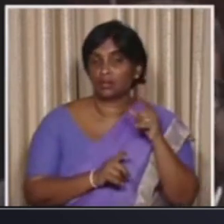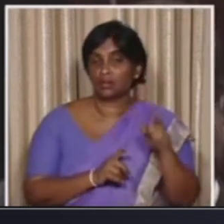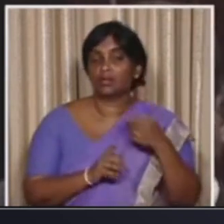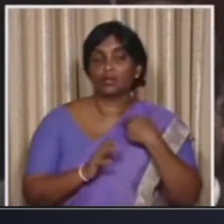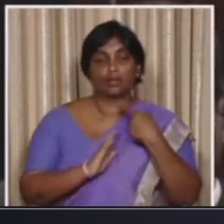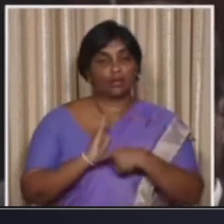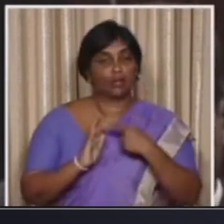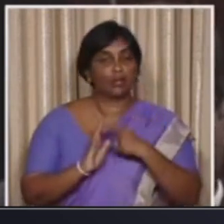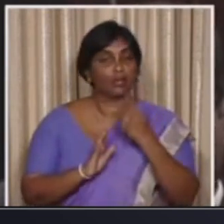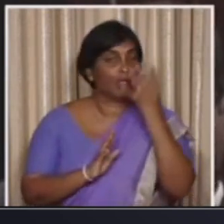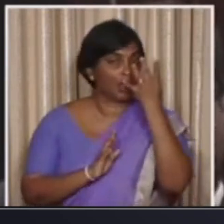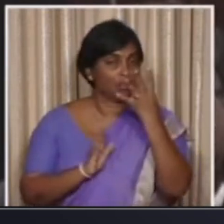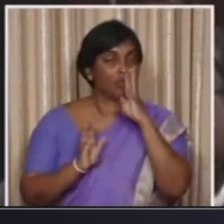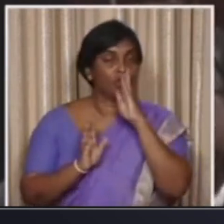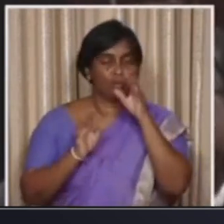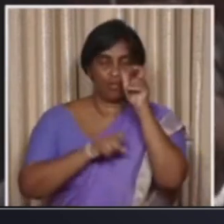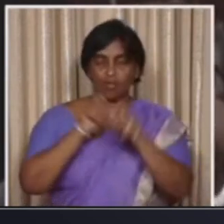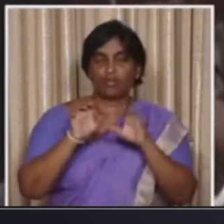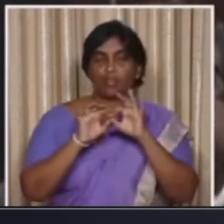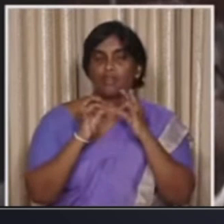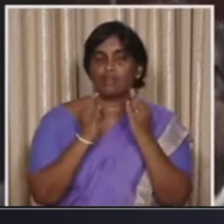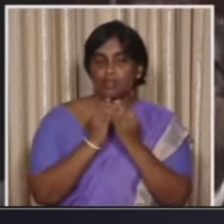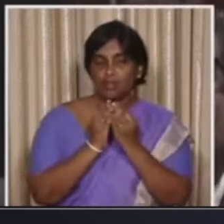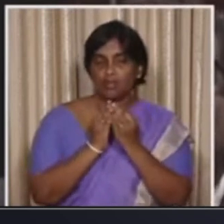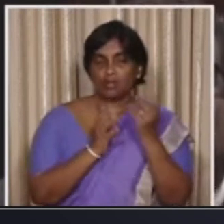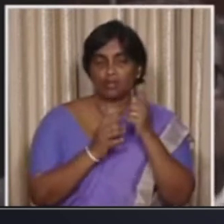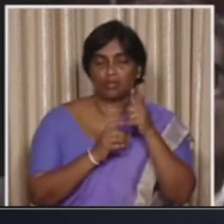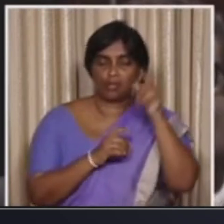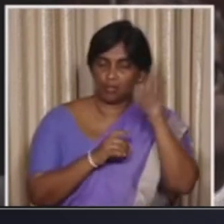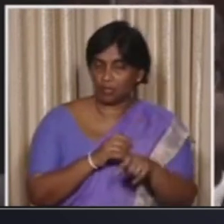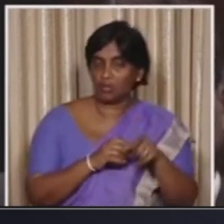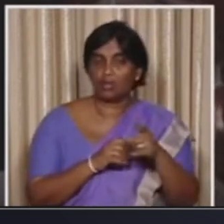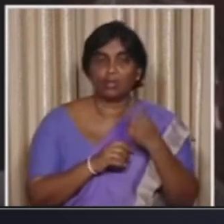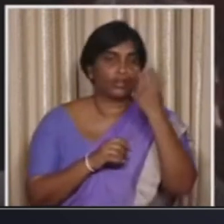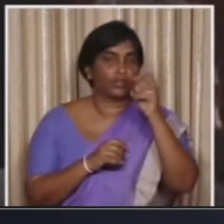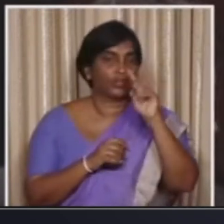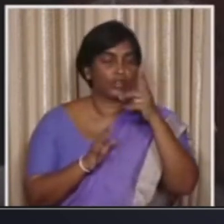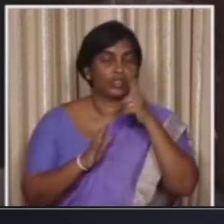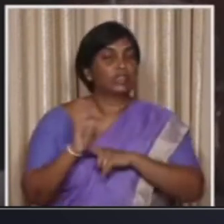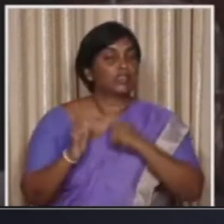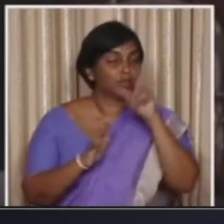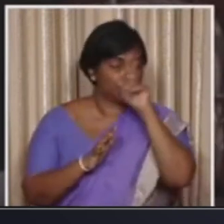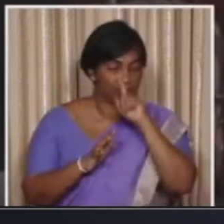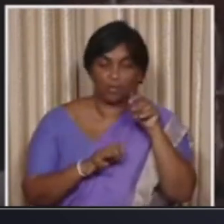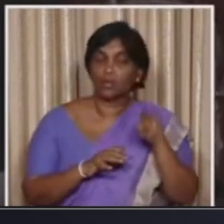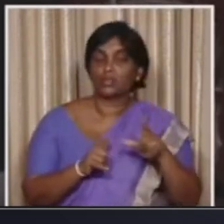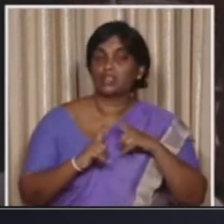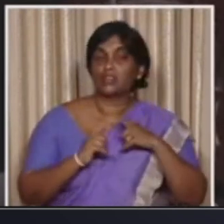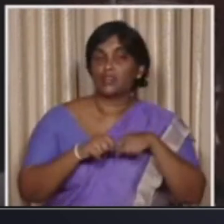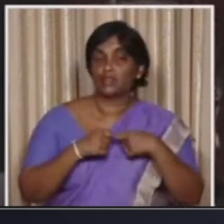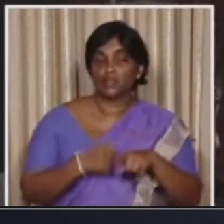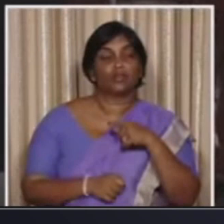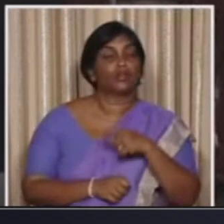ape ratte 4 denage yutta saamaanya paulaka manusse 2021 janawari maase jeevana viyadama